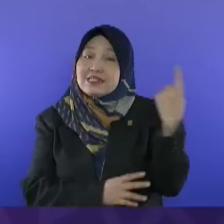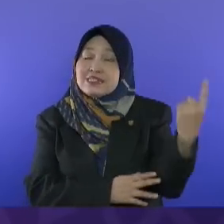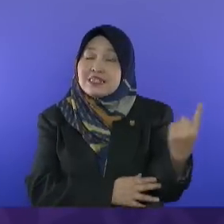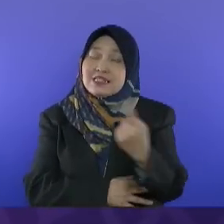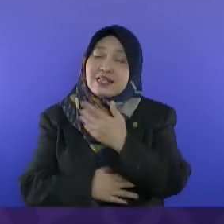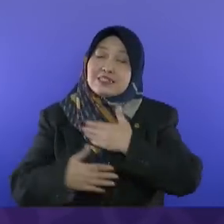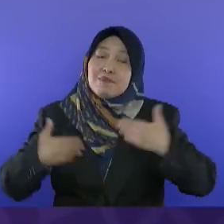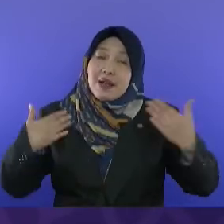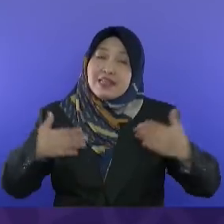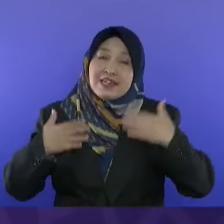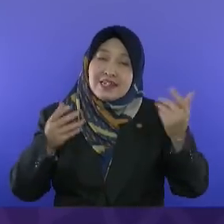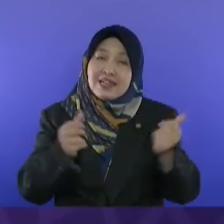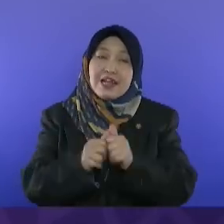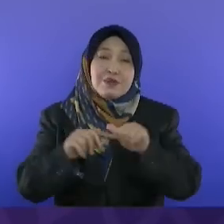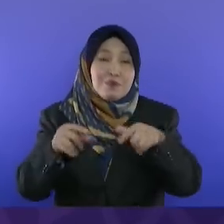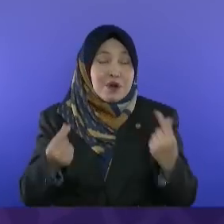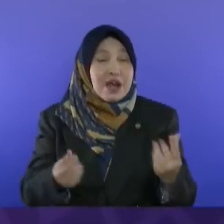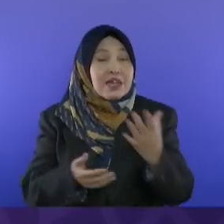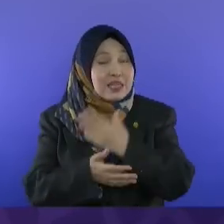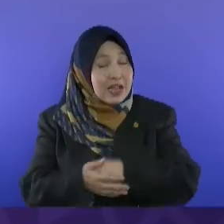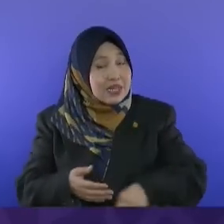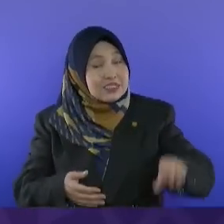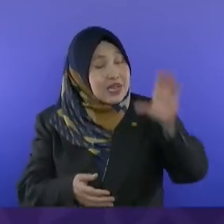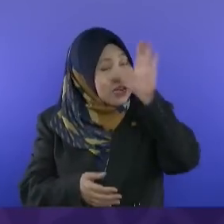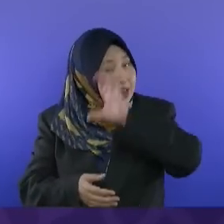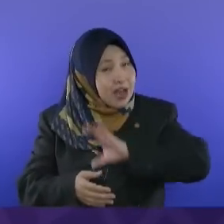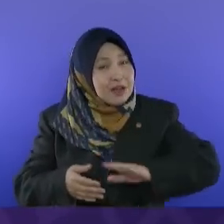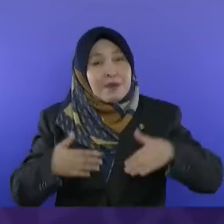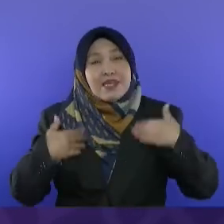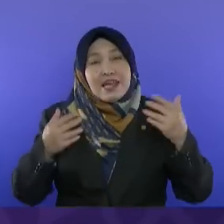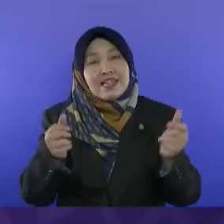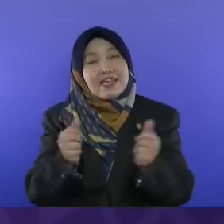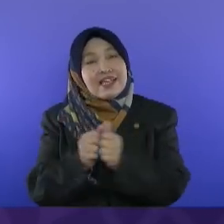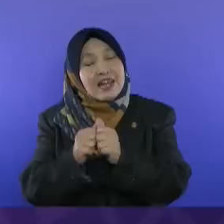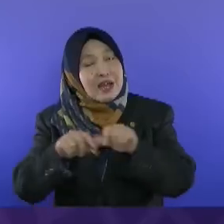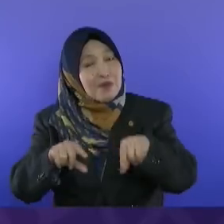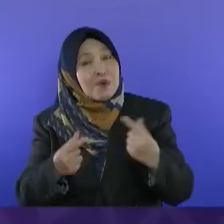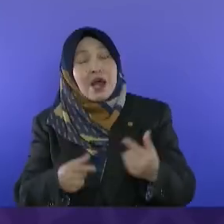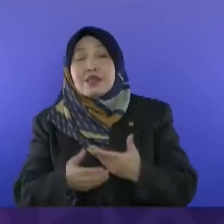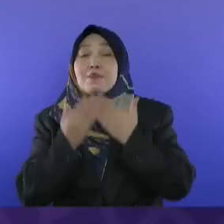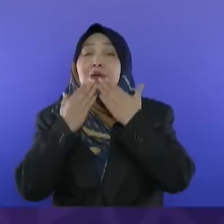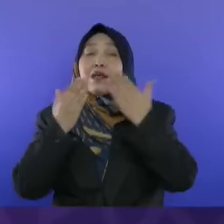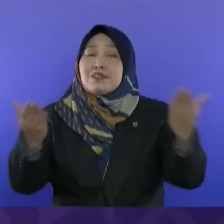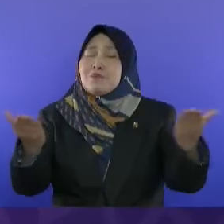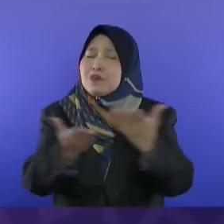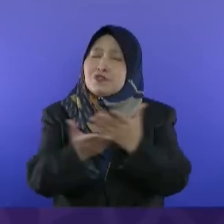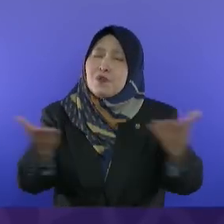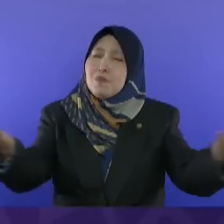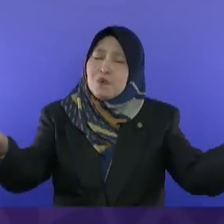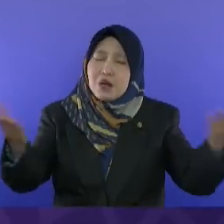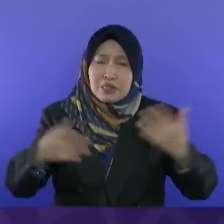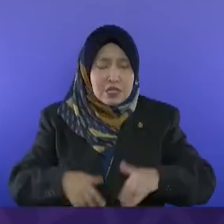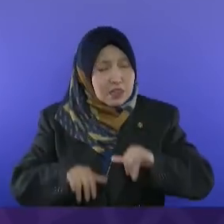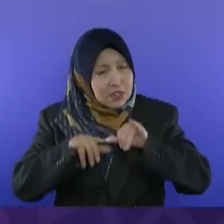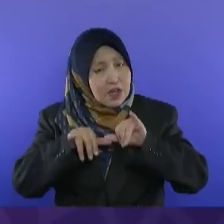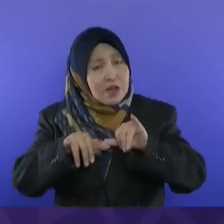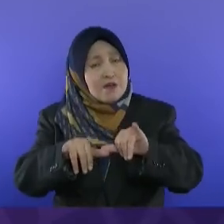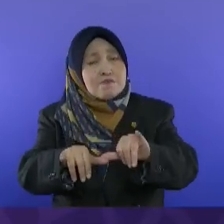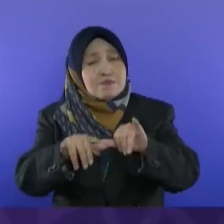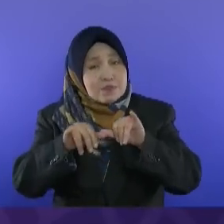bahagia dengan Alquran dan carilah kebahagiaan dengan Alquran dikasih pada semua penutup-nur terus Istiqomah